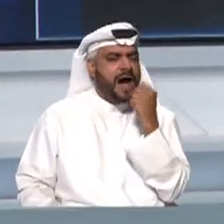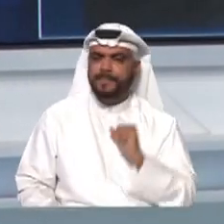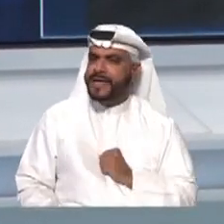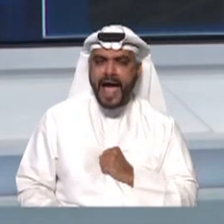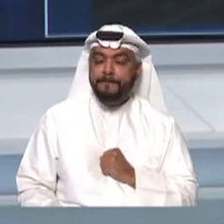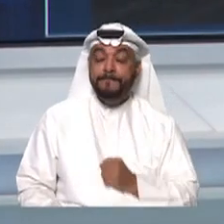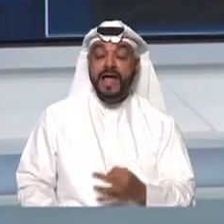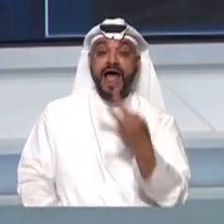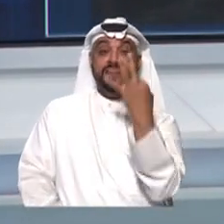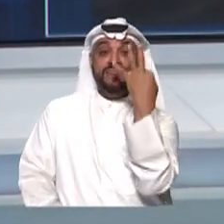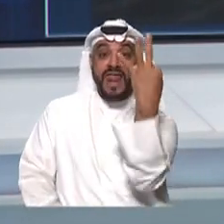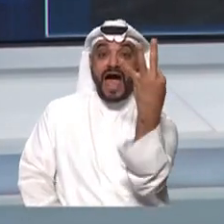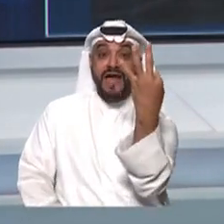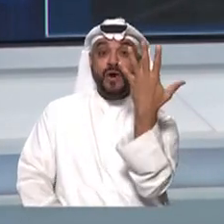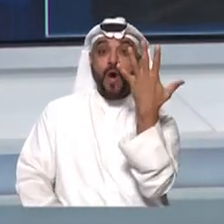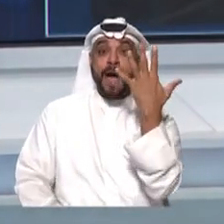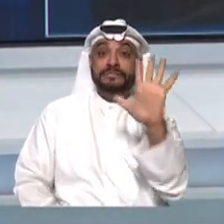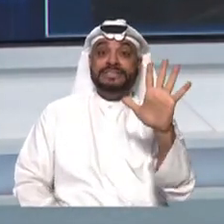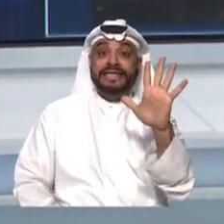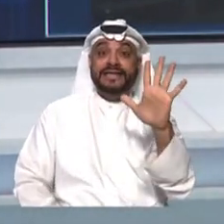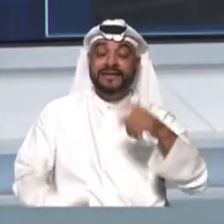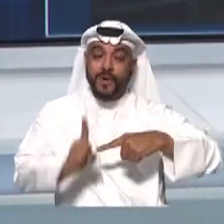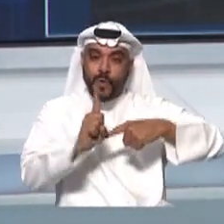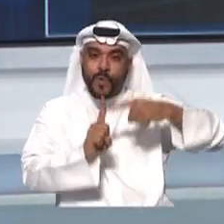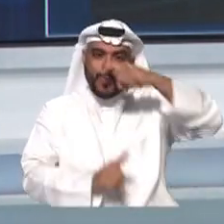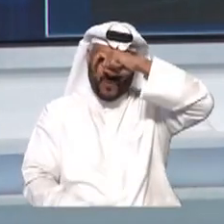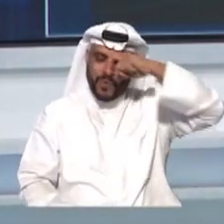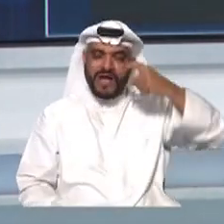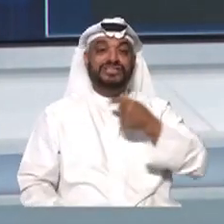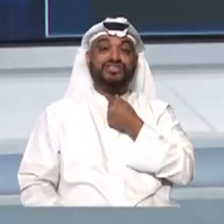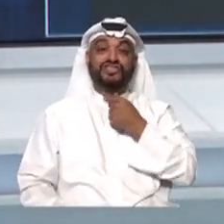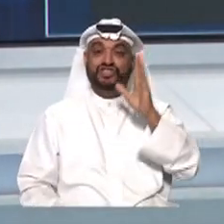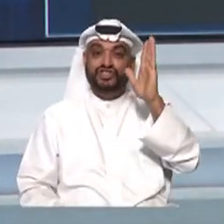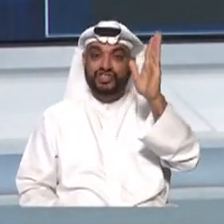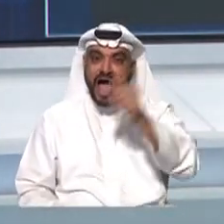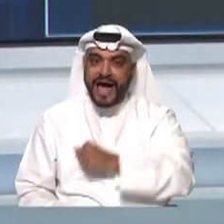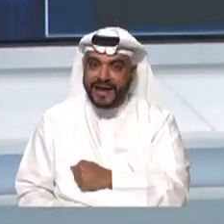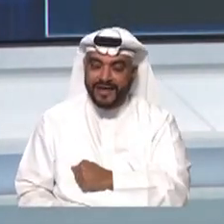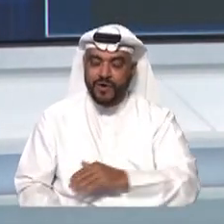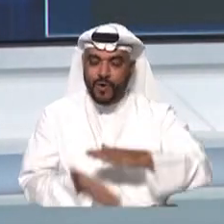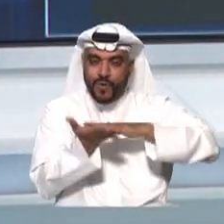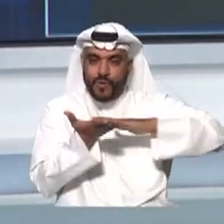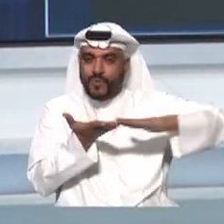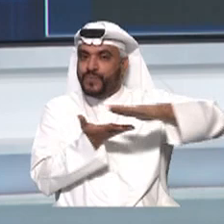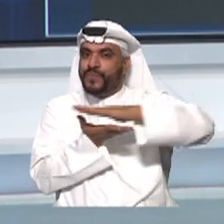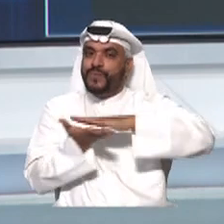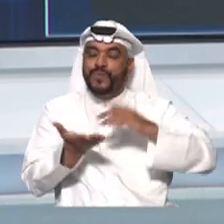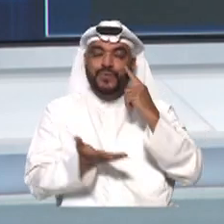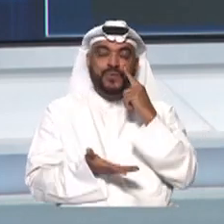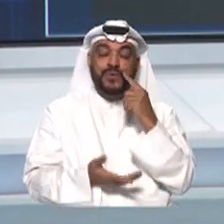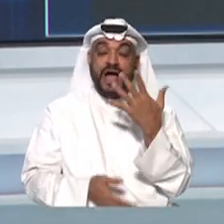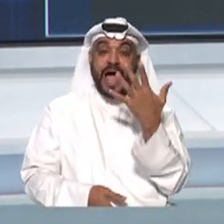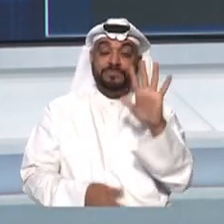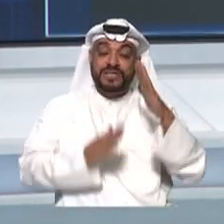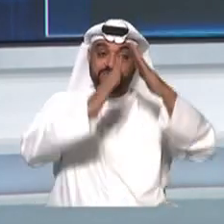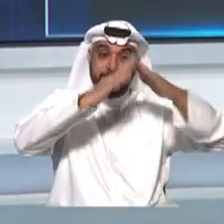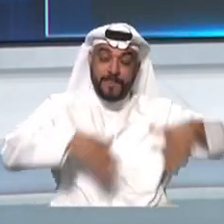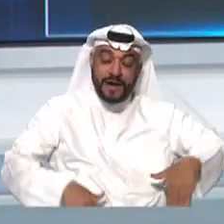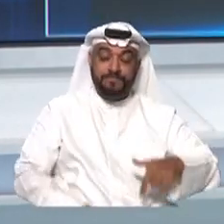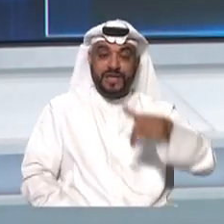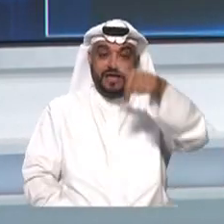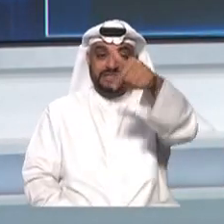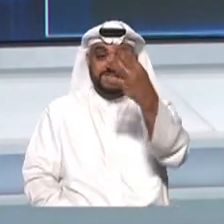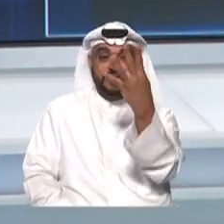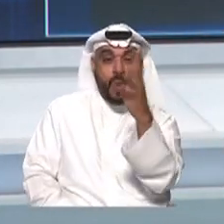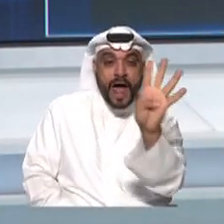الجراها، وتراوحت ما بين 50 إلى 52 درجة مئوية على معظم المناطق البرية. 46 درجة مئوية سجلت على مدينة الكويت، أما